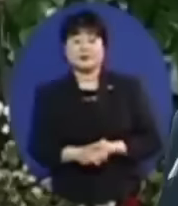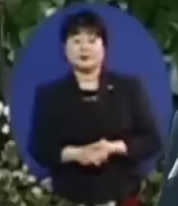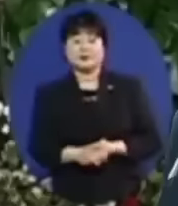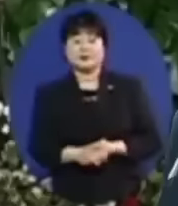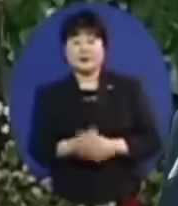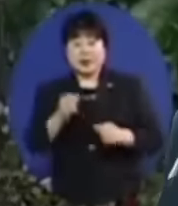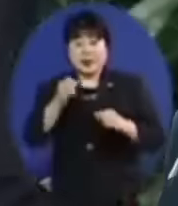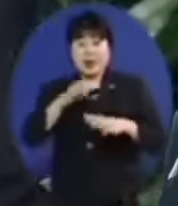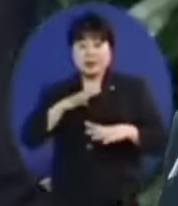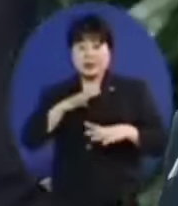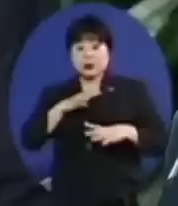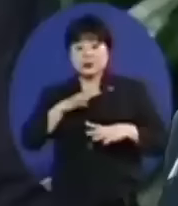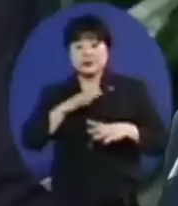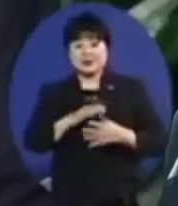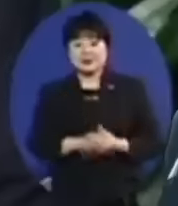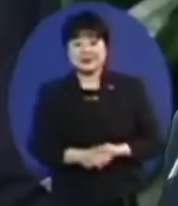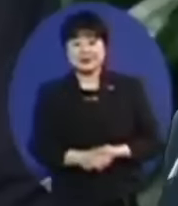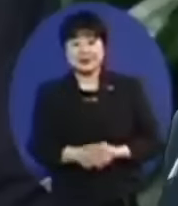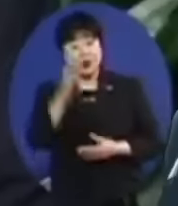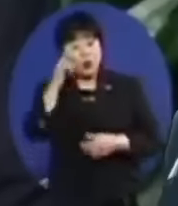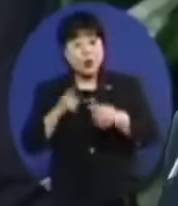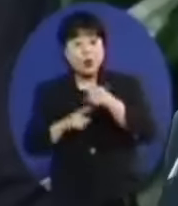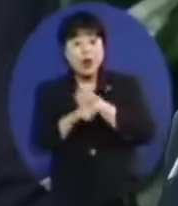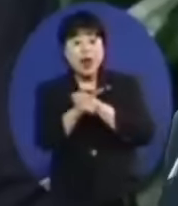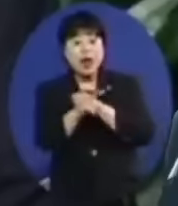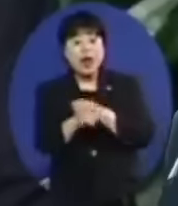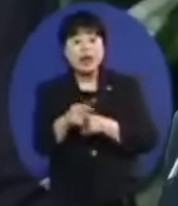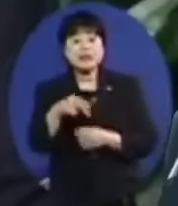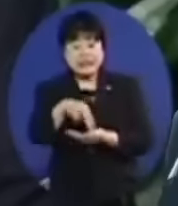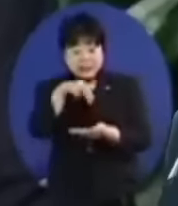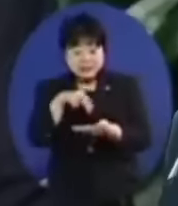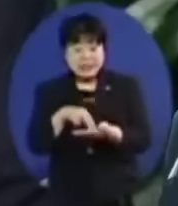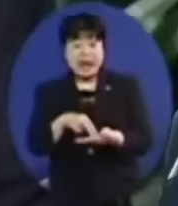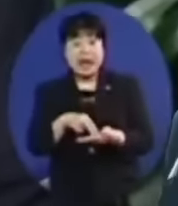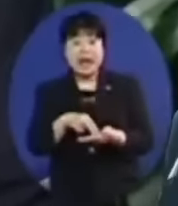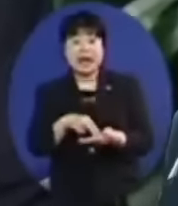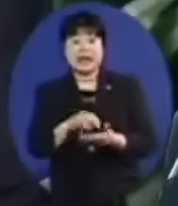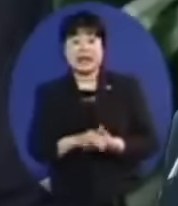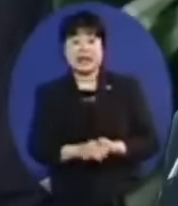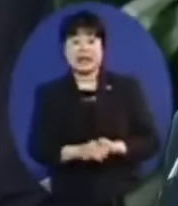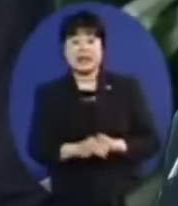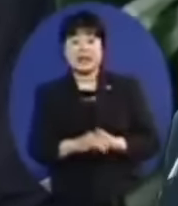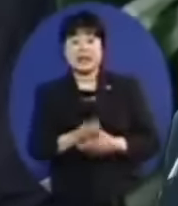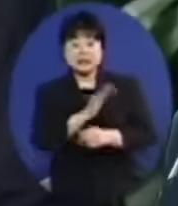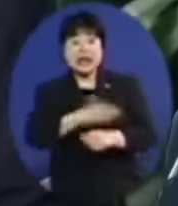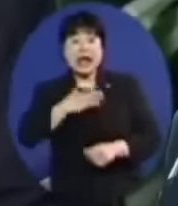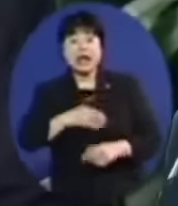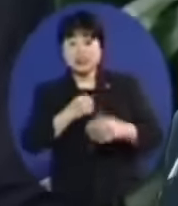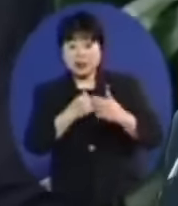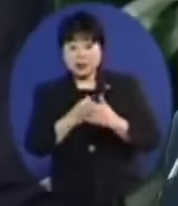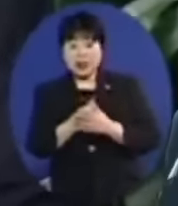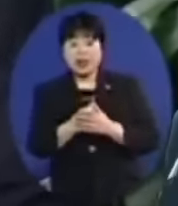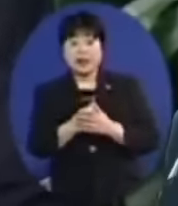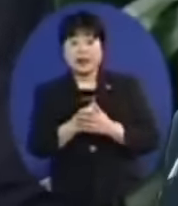깜짝 놀랐습니다. 왜냐하면 자기 처지를 잘 알고 있기 때문에